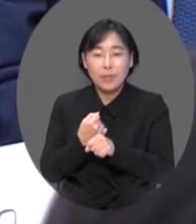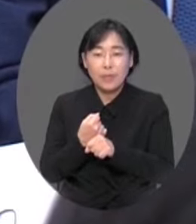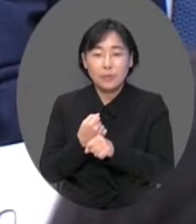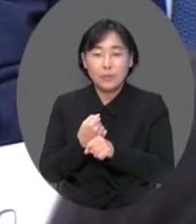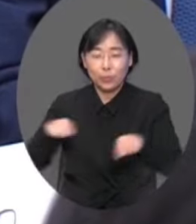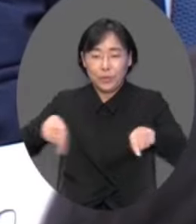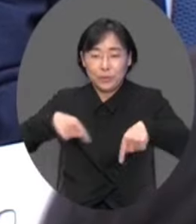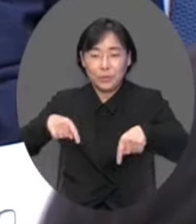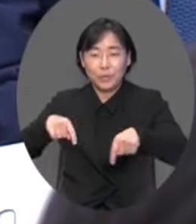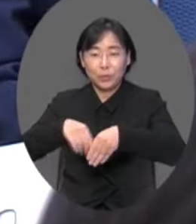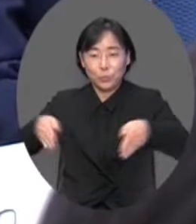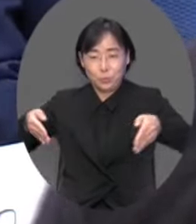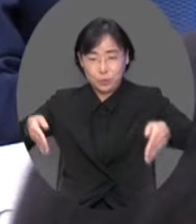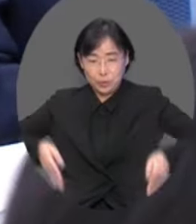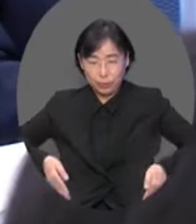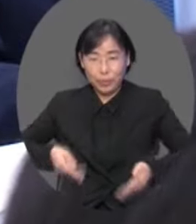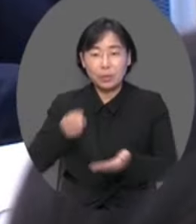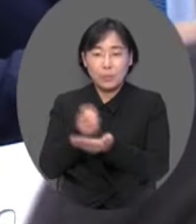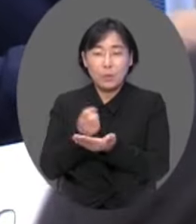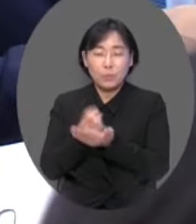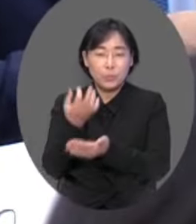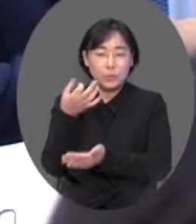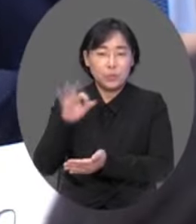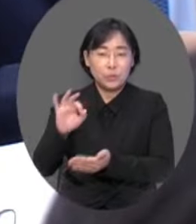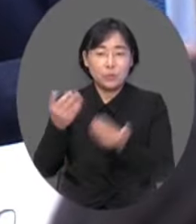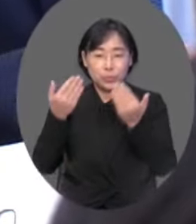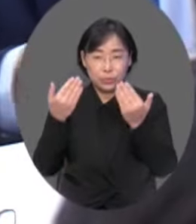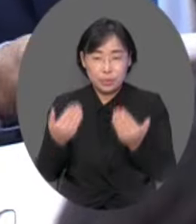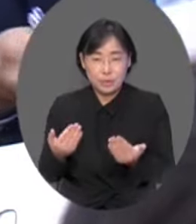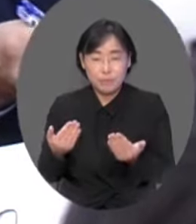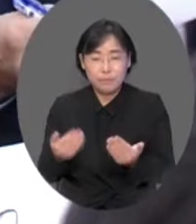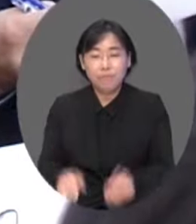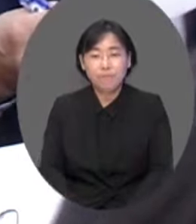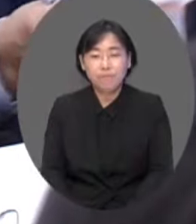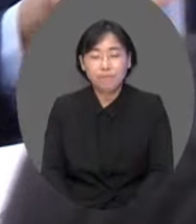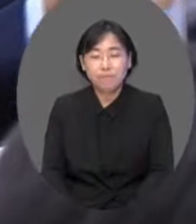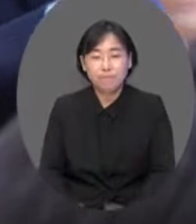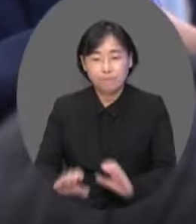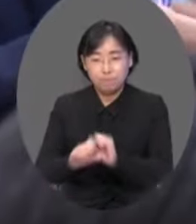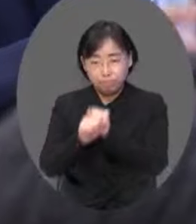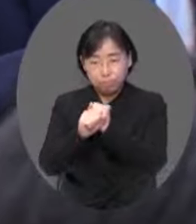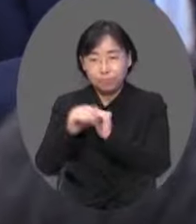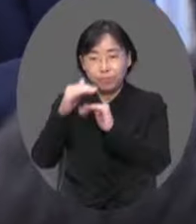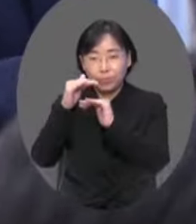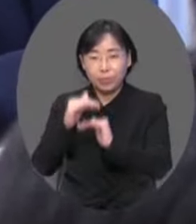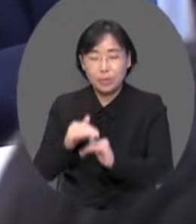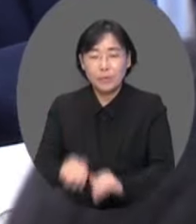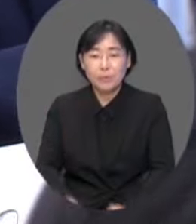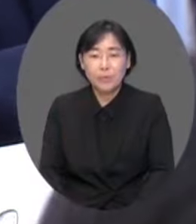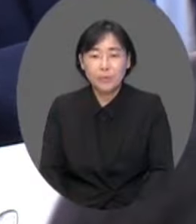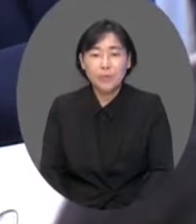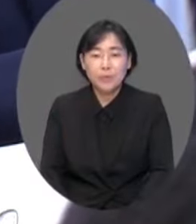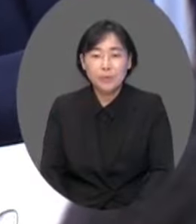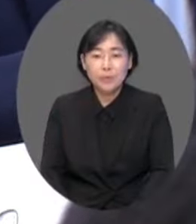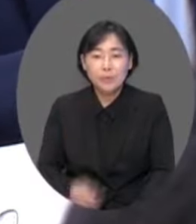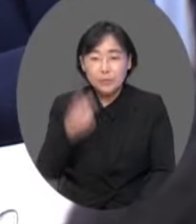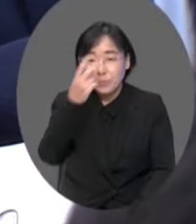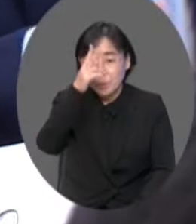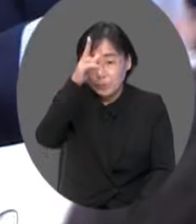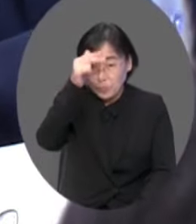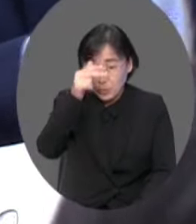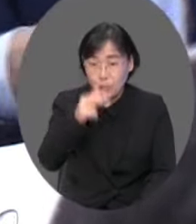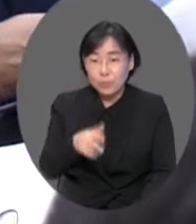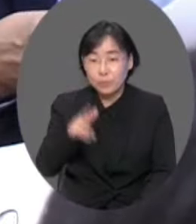중립은 법률로 보장된다. 이게 핵심입니다. 자, 여기 검찰, 경찰, 감사원,